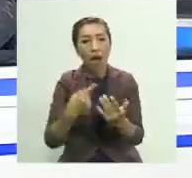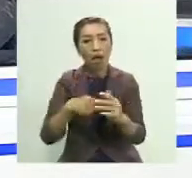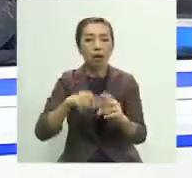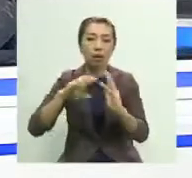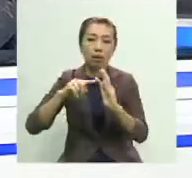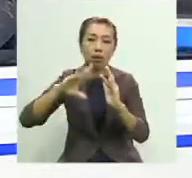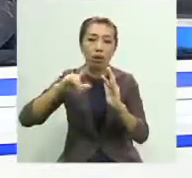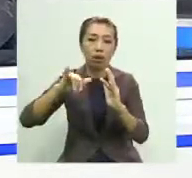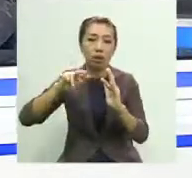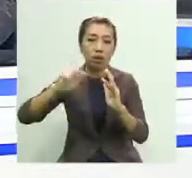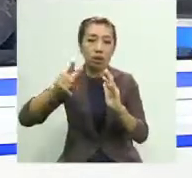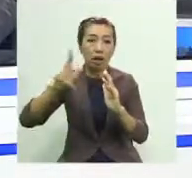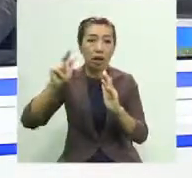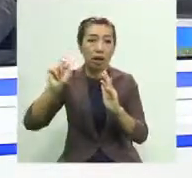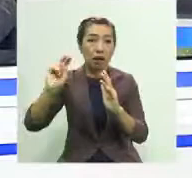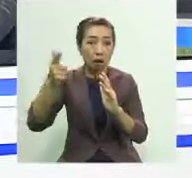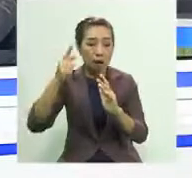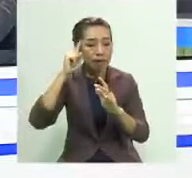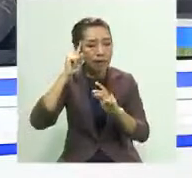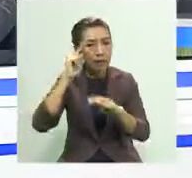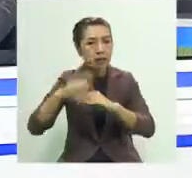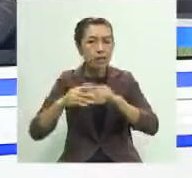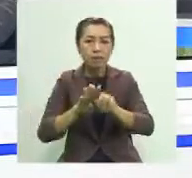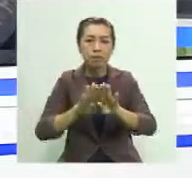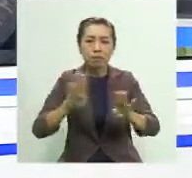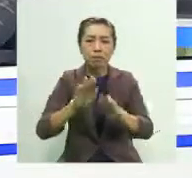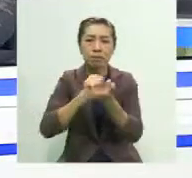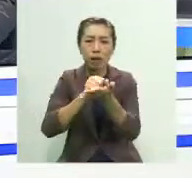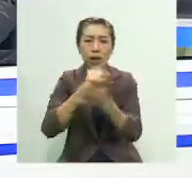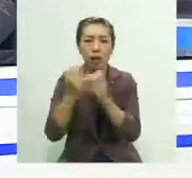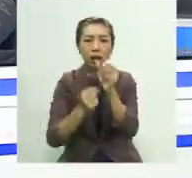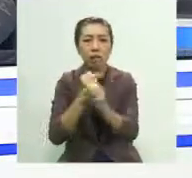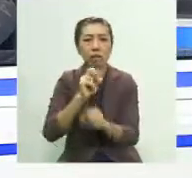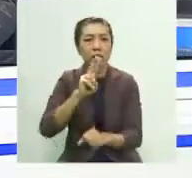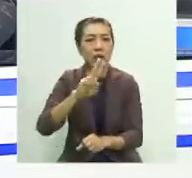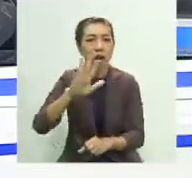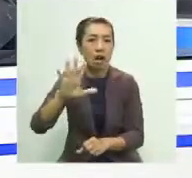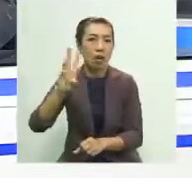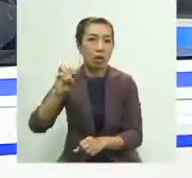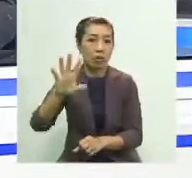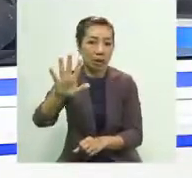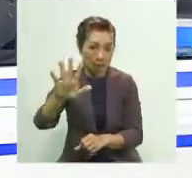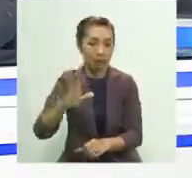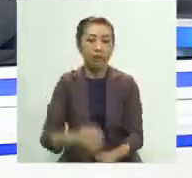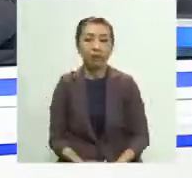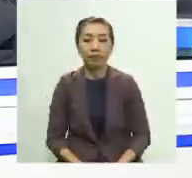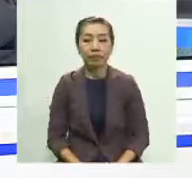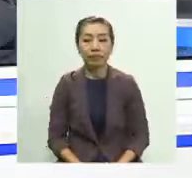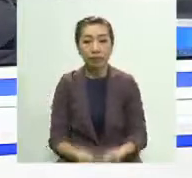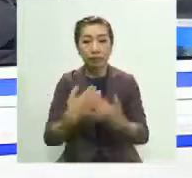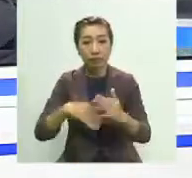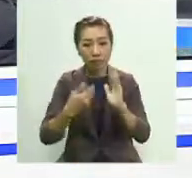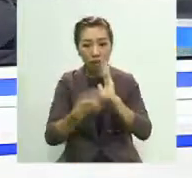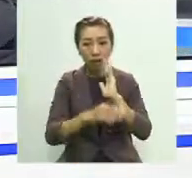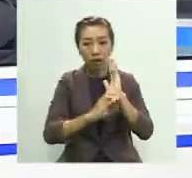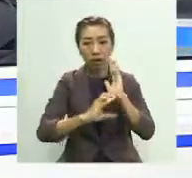ในปี2565ก็เหลืออีกแค่ประมาณสัก4ปีนะคะสำหรับการก่อสร้างส่วนเขตพื้นที่พิเศษ